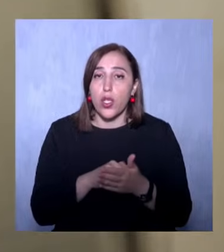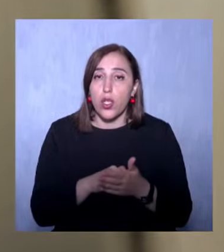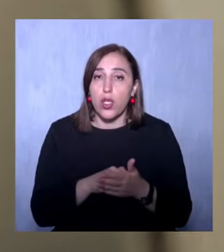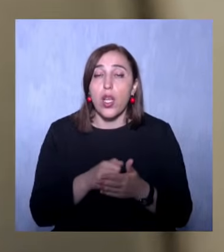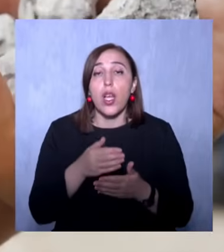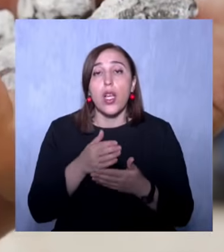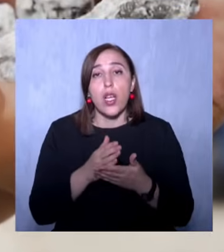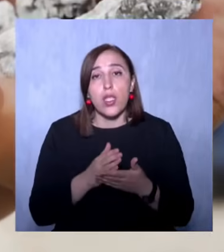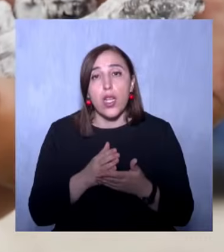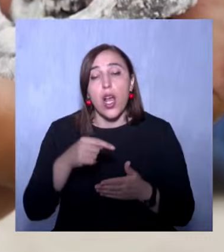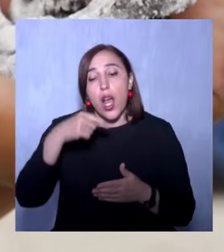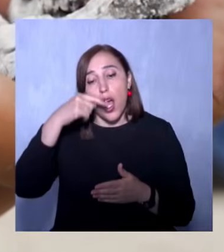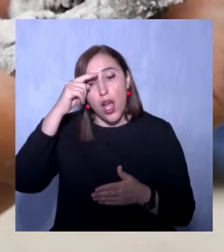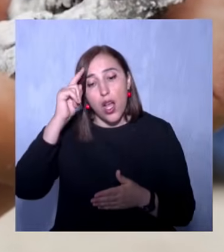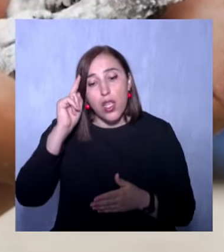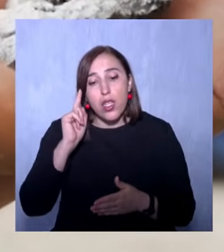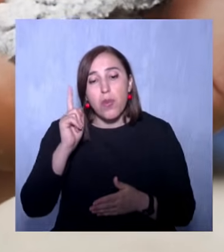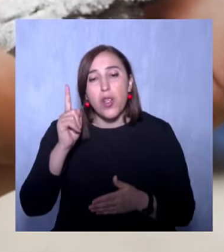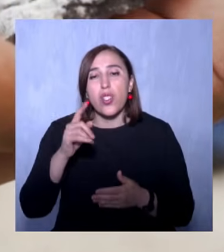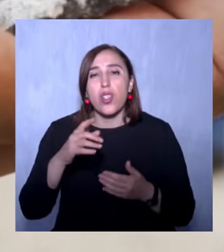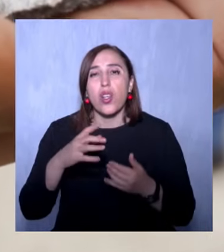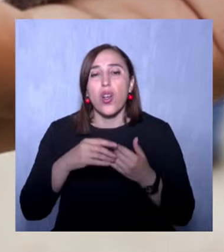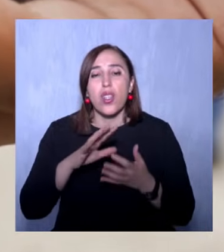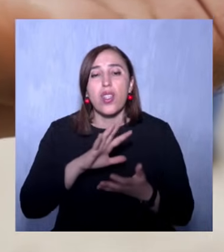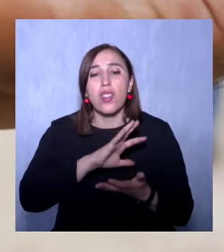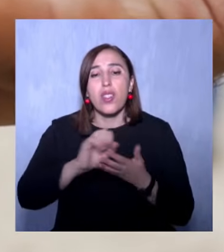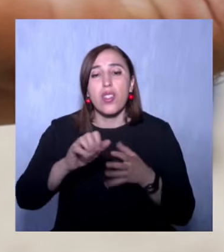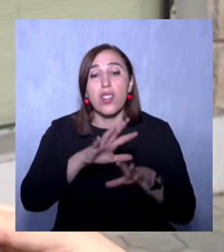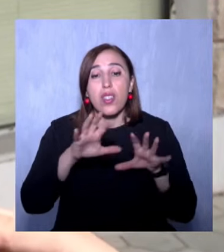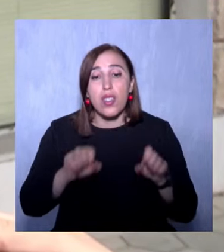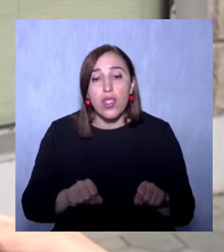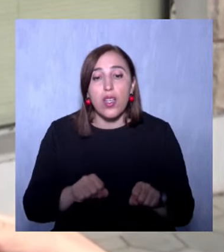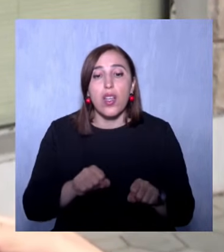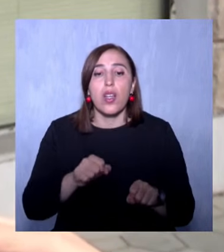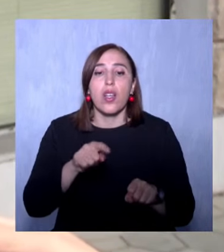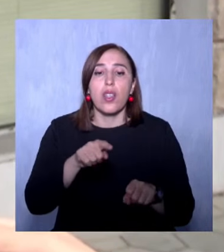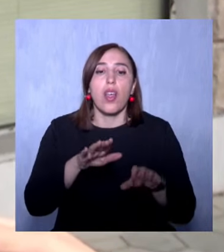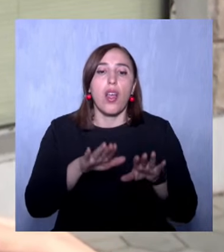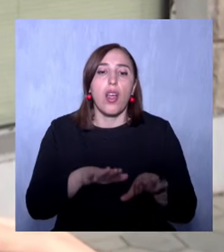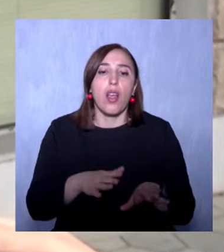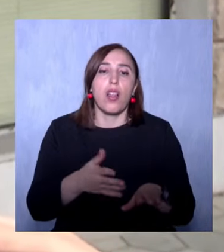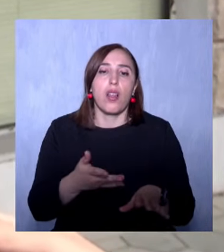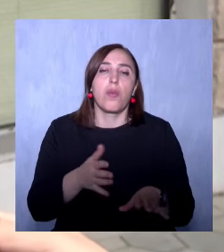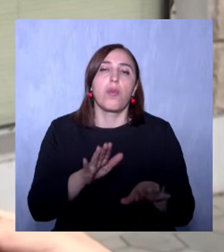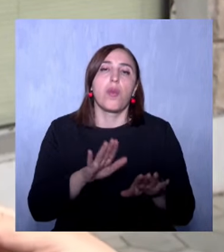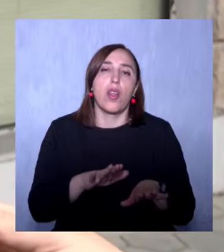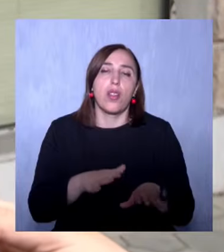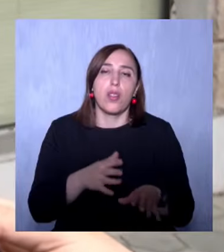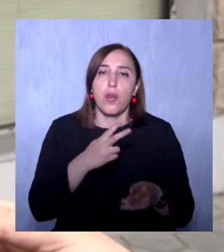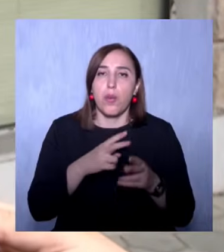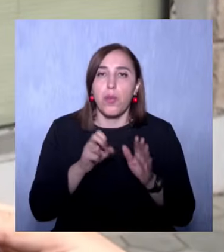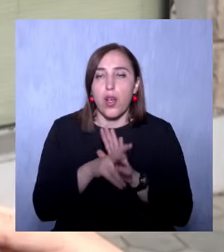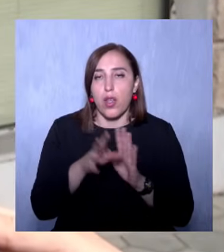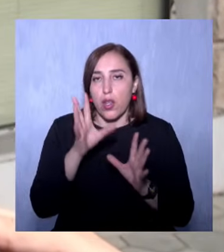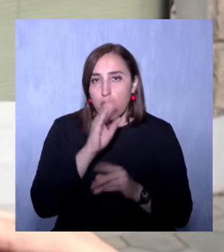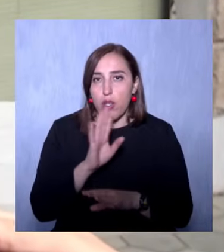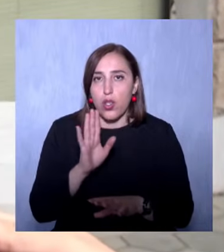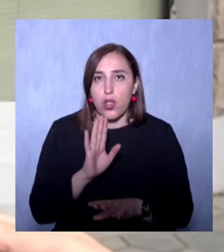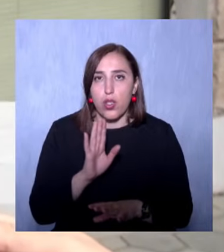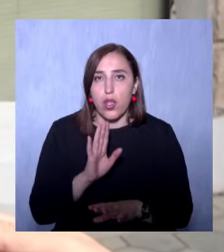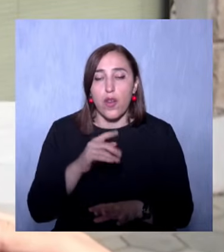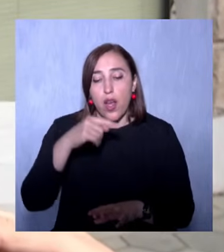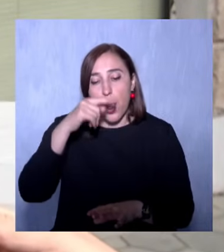մյուսները մնացել են ադրբեջանական վերահսկողության տակ անցած տարածքներում։ Չեն հասցրել տարհանվել իրենց բնակության վայրերից այն բանից հետո,